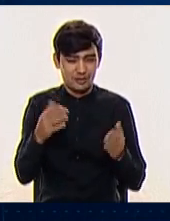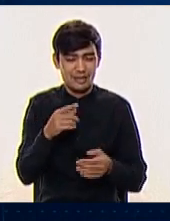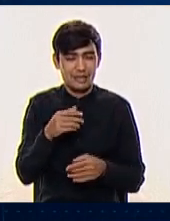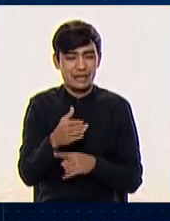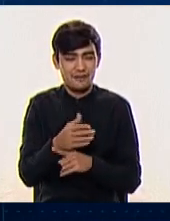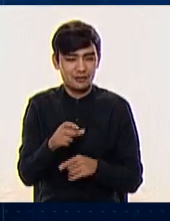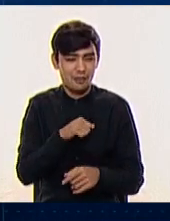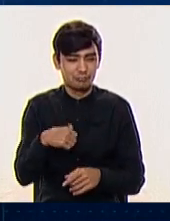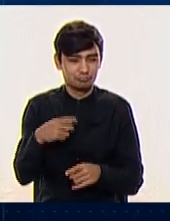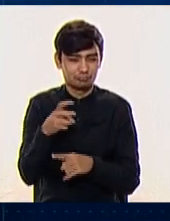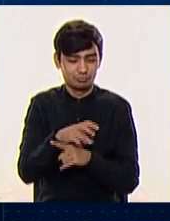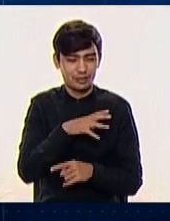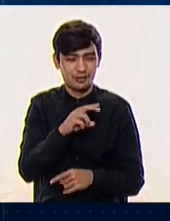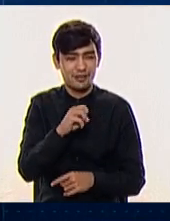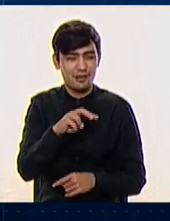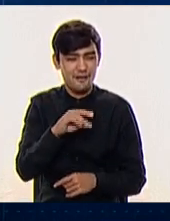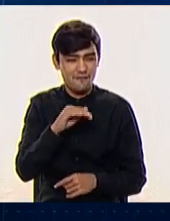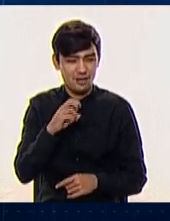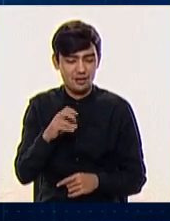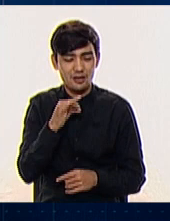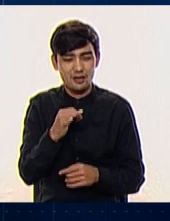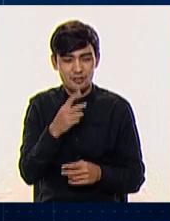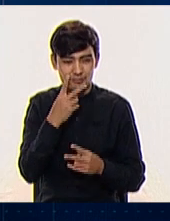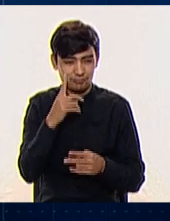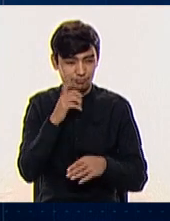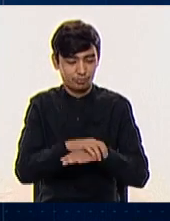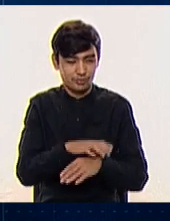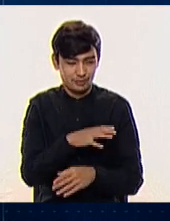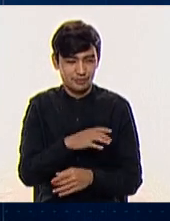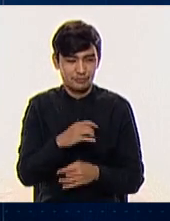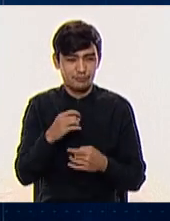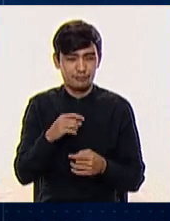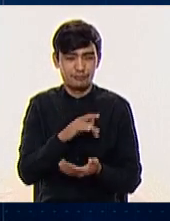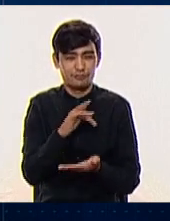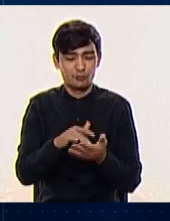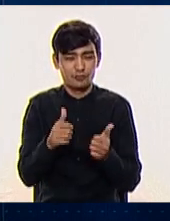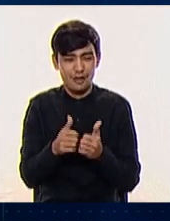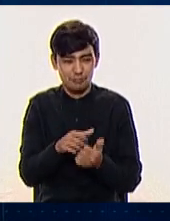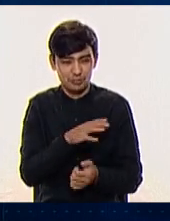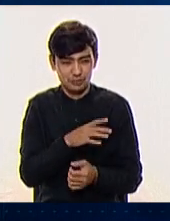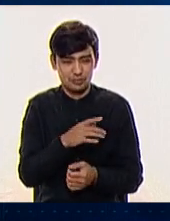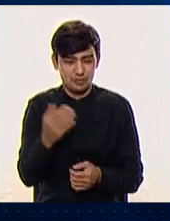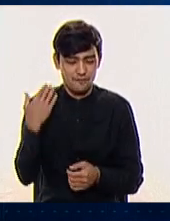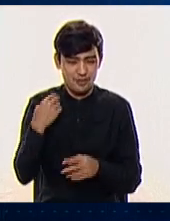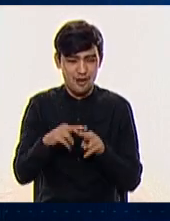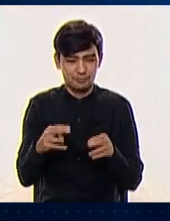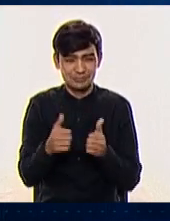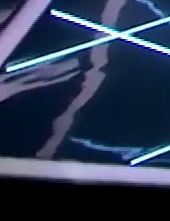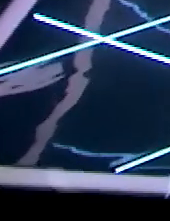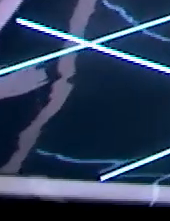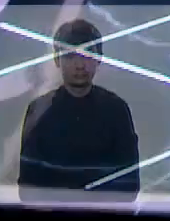дельфинов. Парочку заметили недалеко от площади Святого Марка. Так близко дельфины никогда не приплывали.